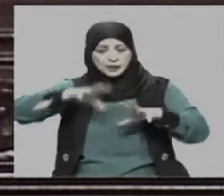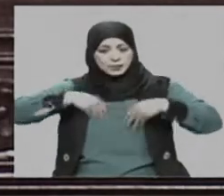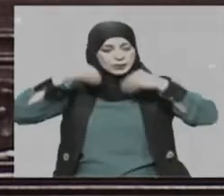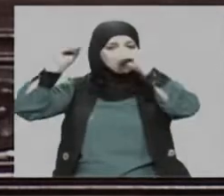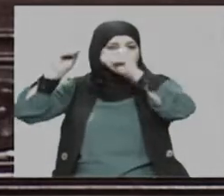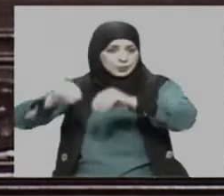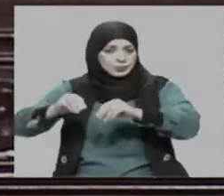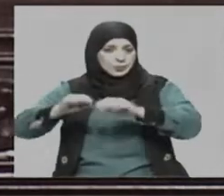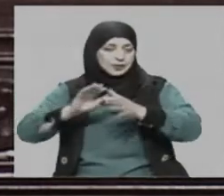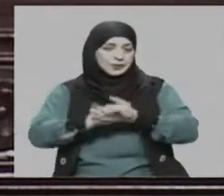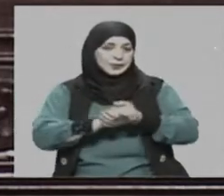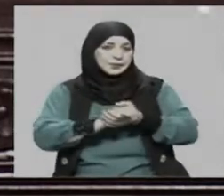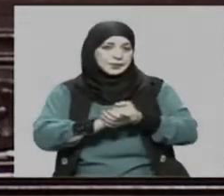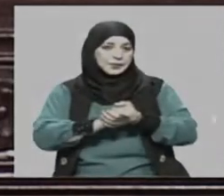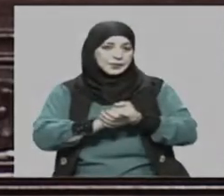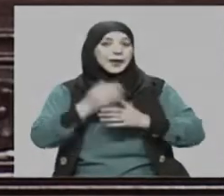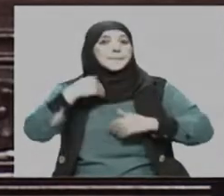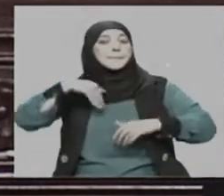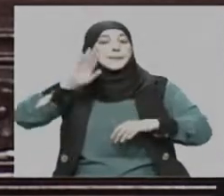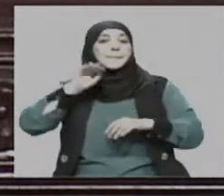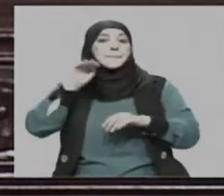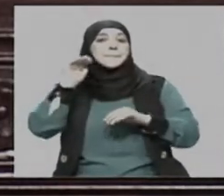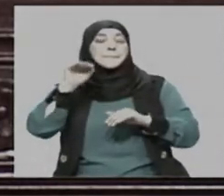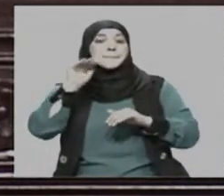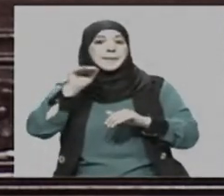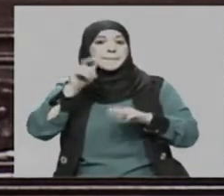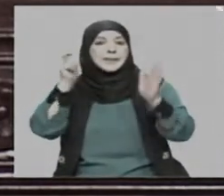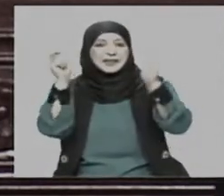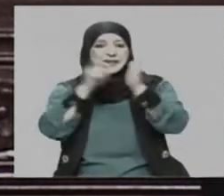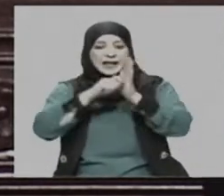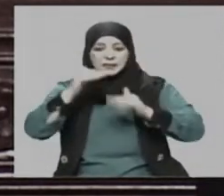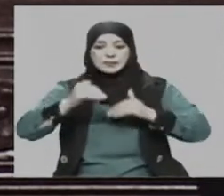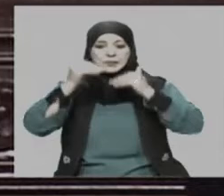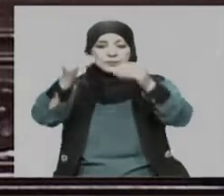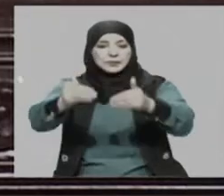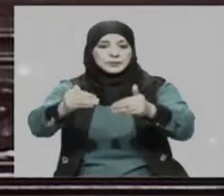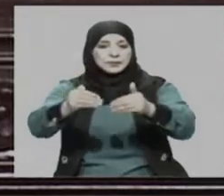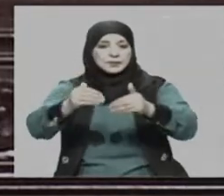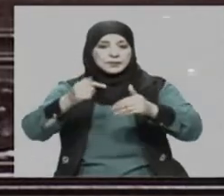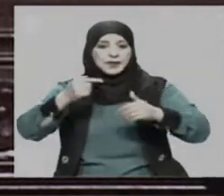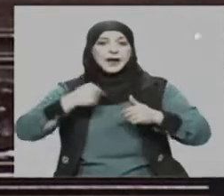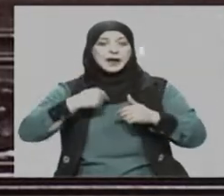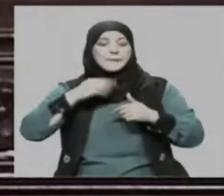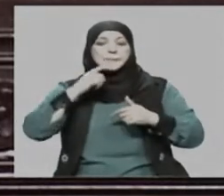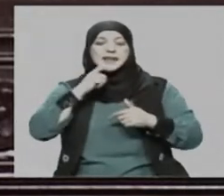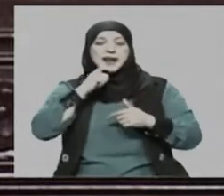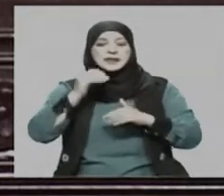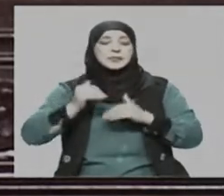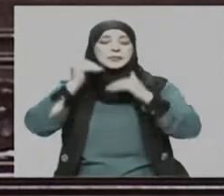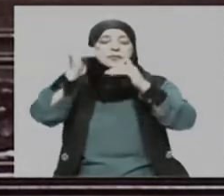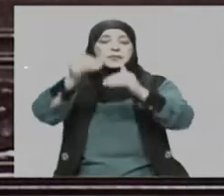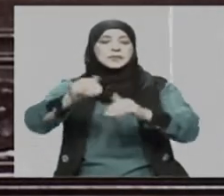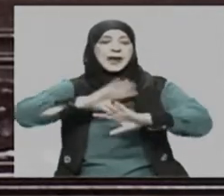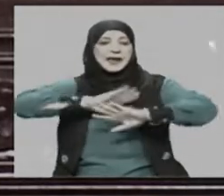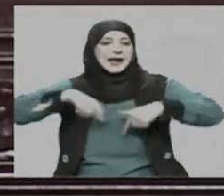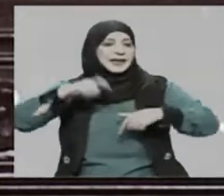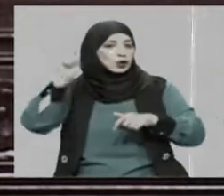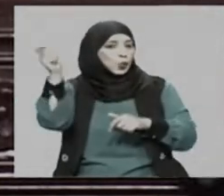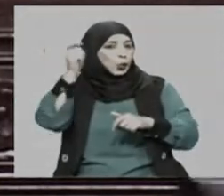نعمل، ورغم اللي عم علقنا الأجال، أنا مازال عندي حتى نهاية أوت ولا نهاية